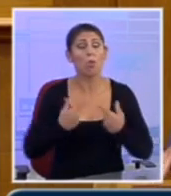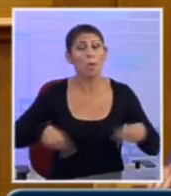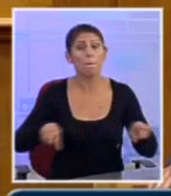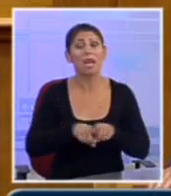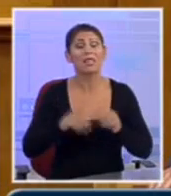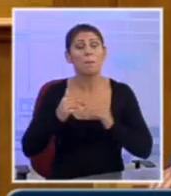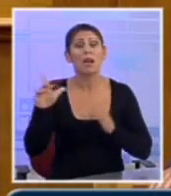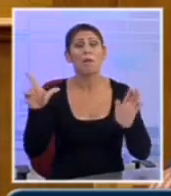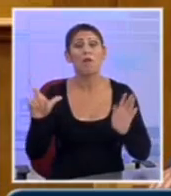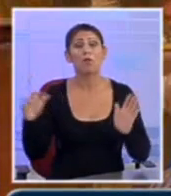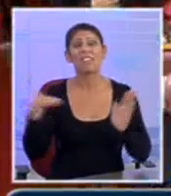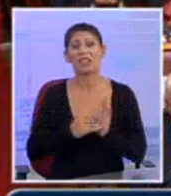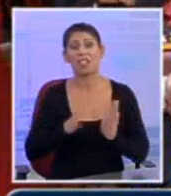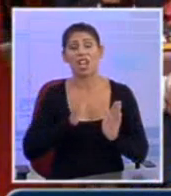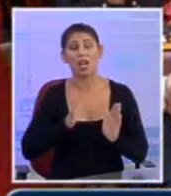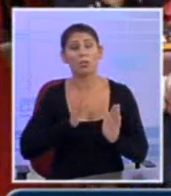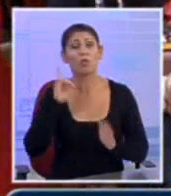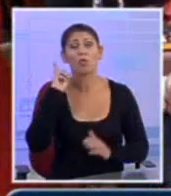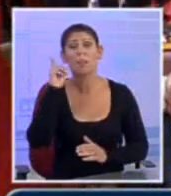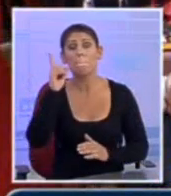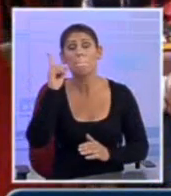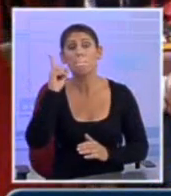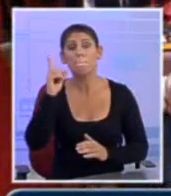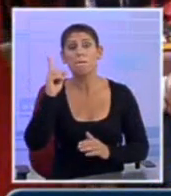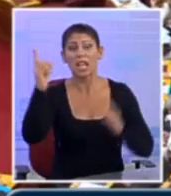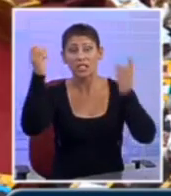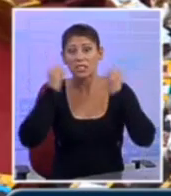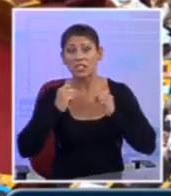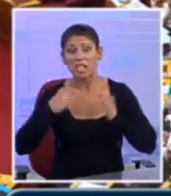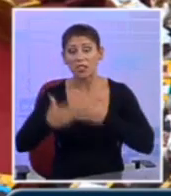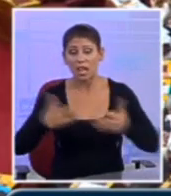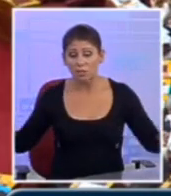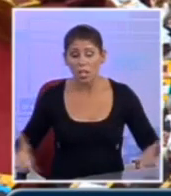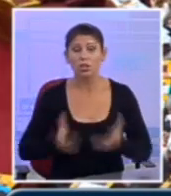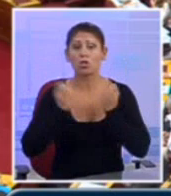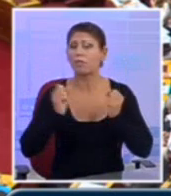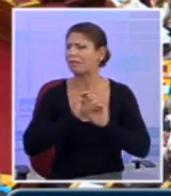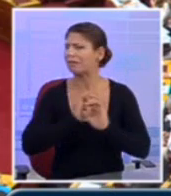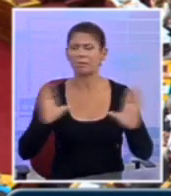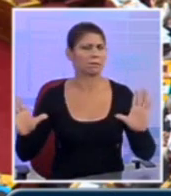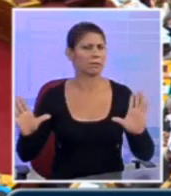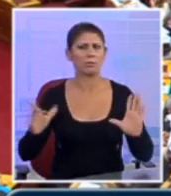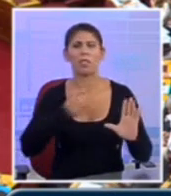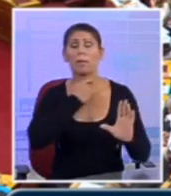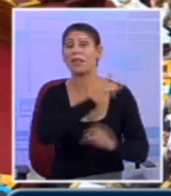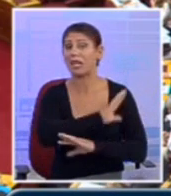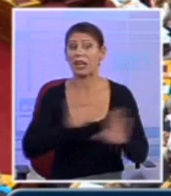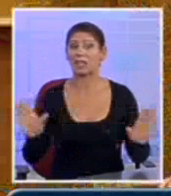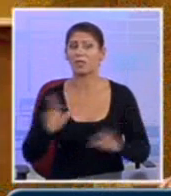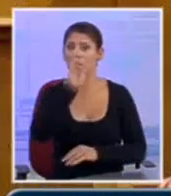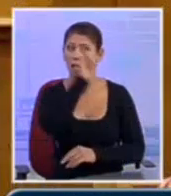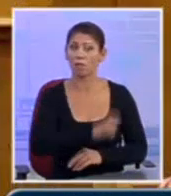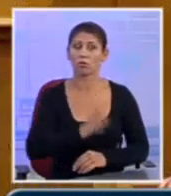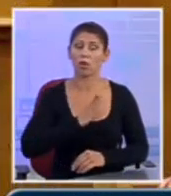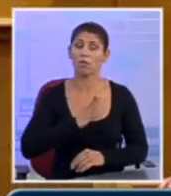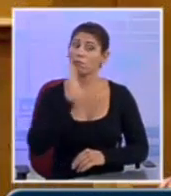από 70.000 άτομα χωρίς ούτε μία απώλεια στη διαδικασία της διάσωσης. Και αυτόν τον άνθρωπο πραγματικά